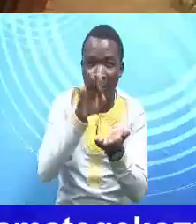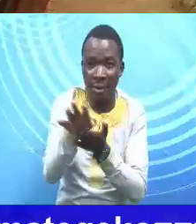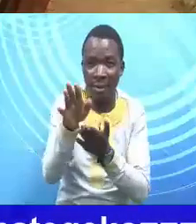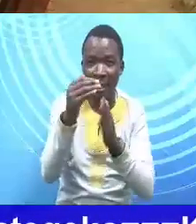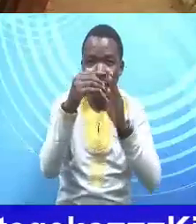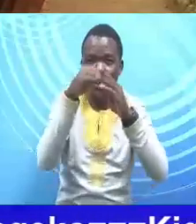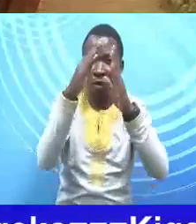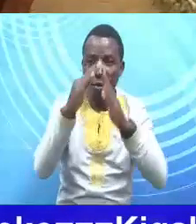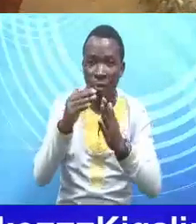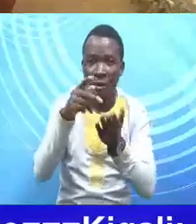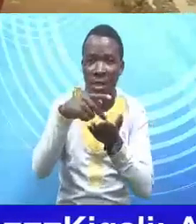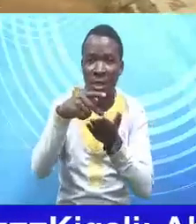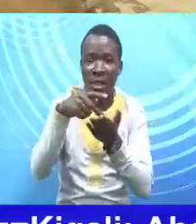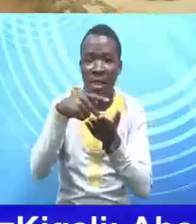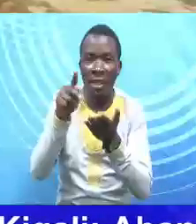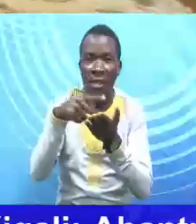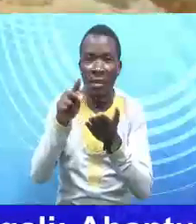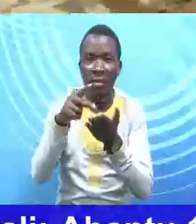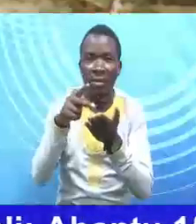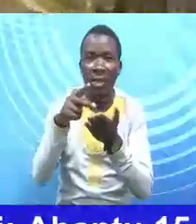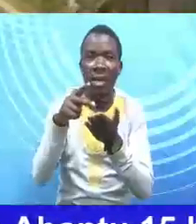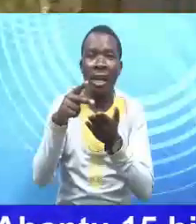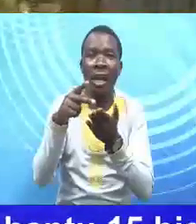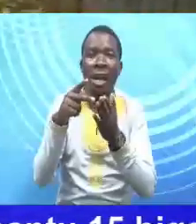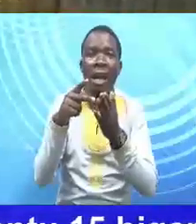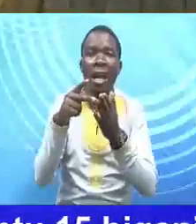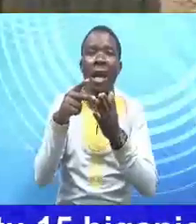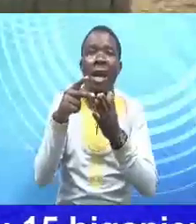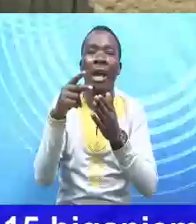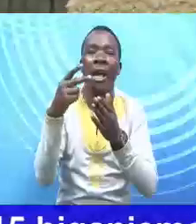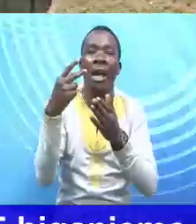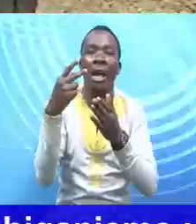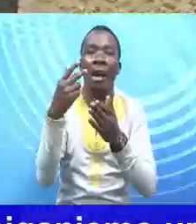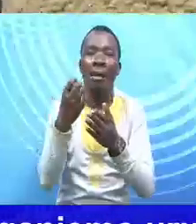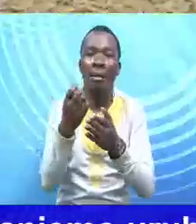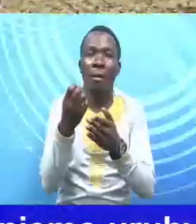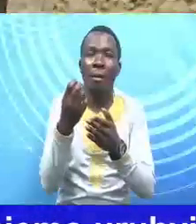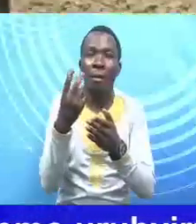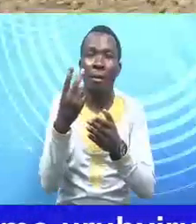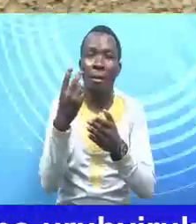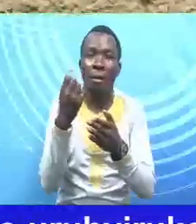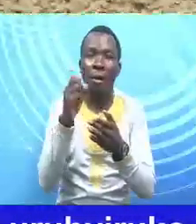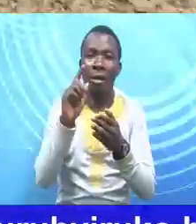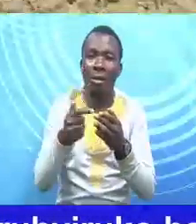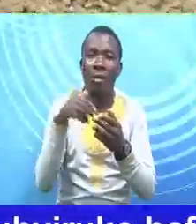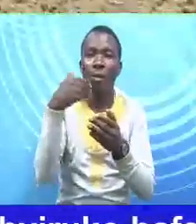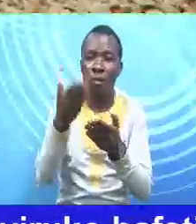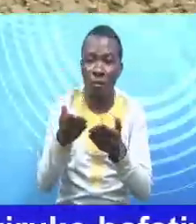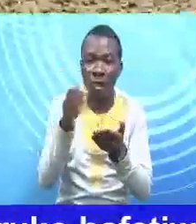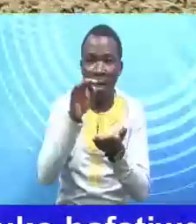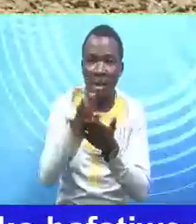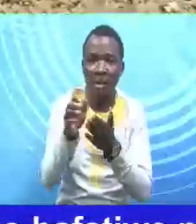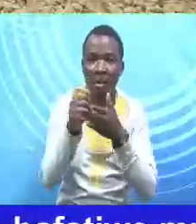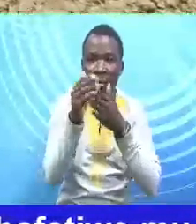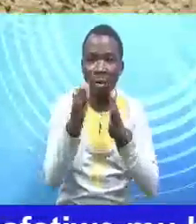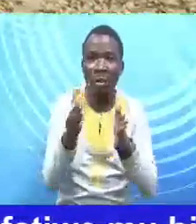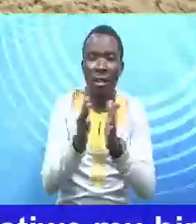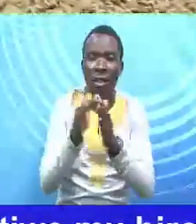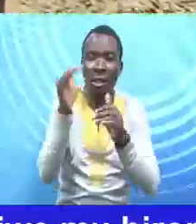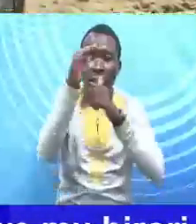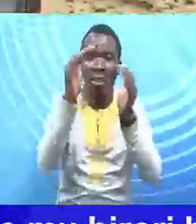na saro 2025 akaza gutabwa hanze n'ubuyobozi ndetse n'inzego z'umutekano nimba byaba